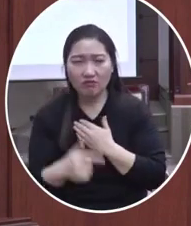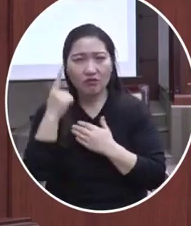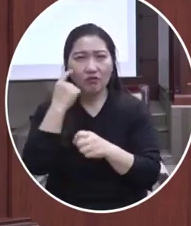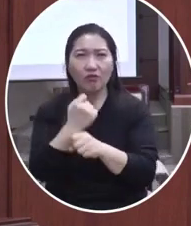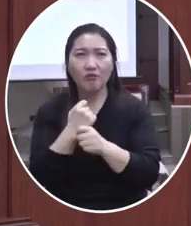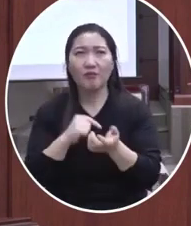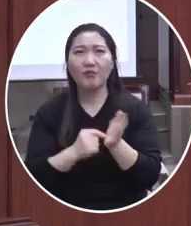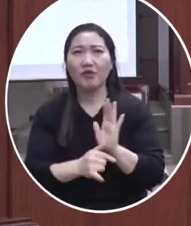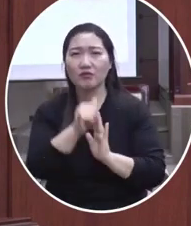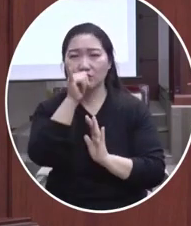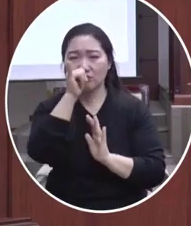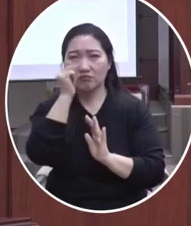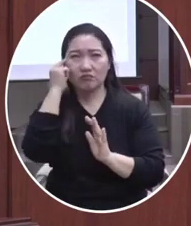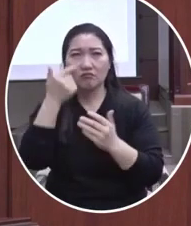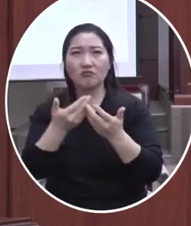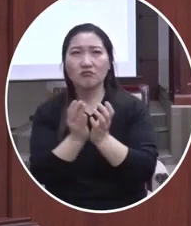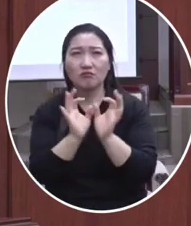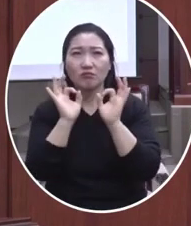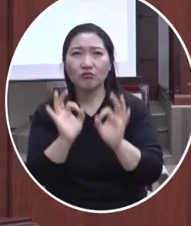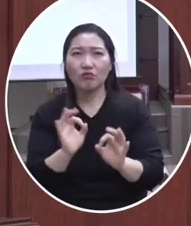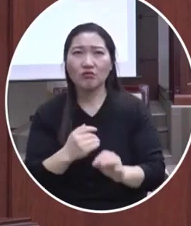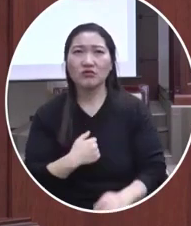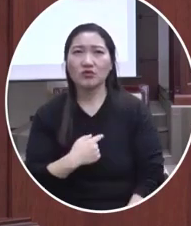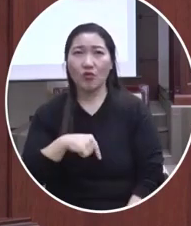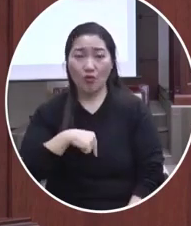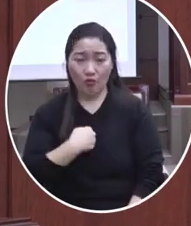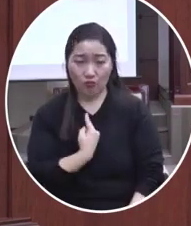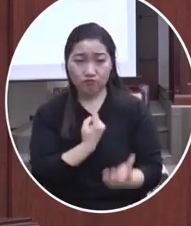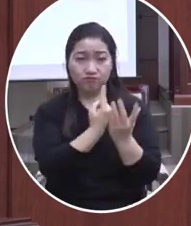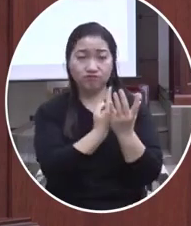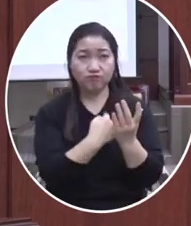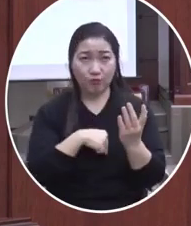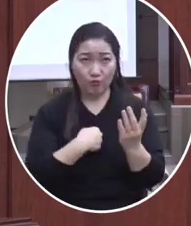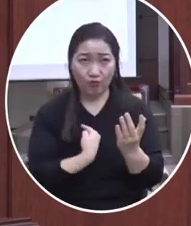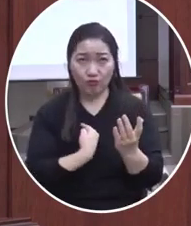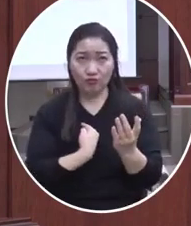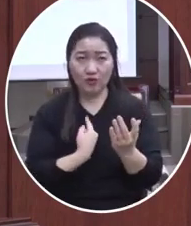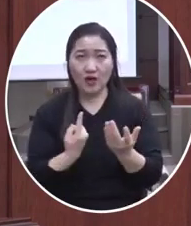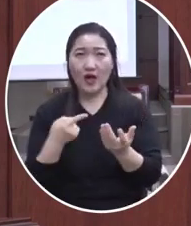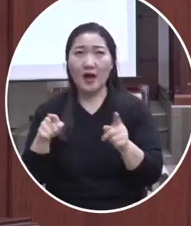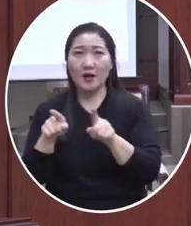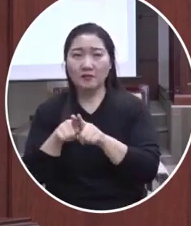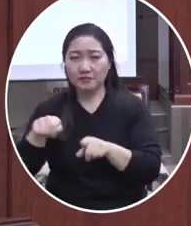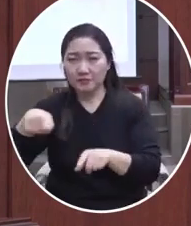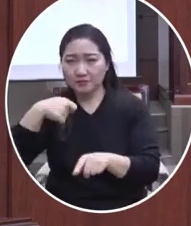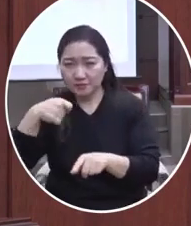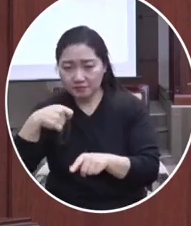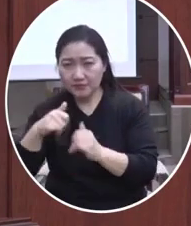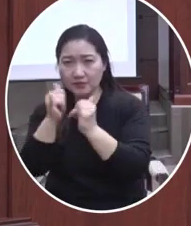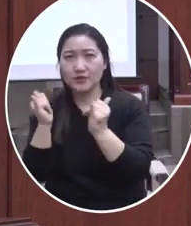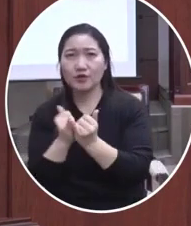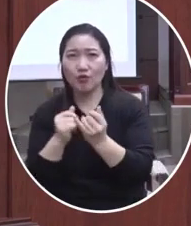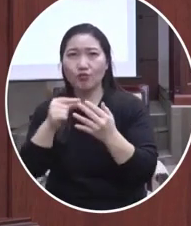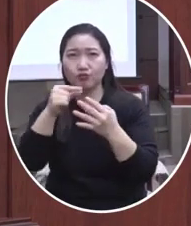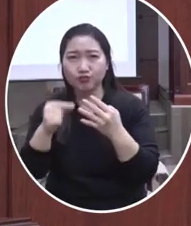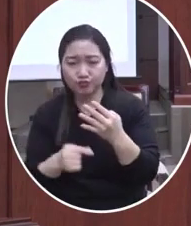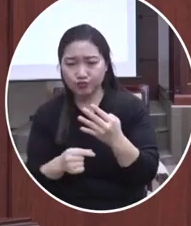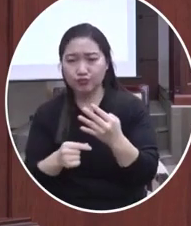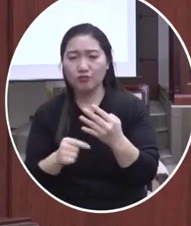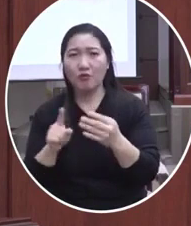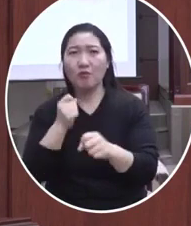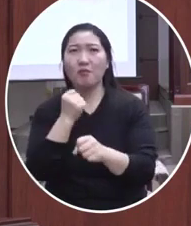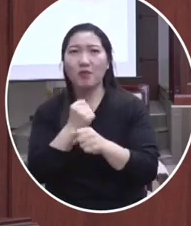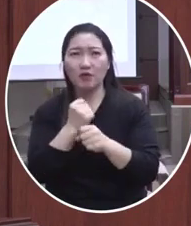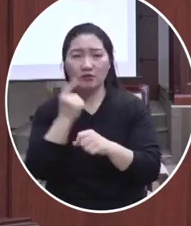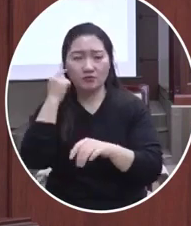했습니다. 또한 연구팀은 홀로 지내는 어르신들이 함께 식사할 수 있는 사회적인 프로그램을 마련하는